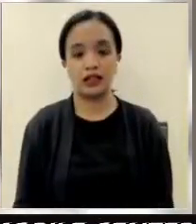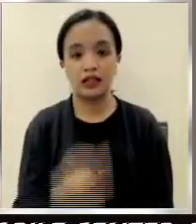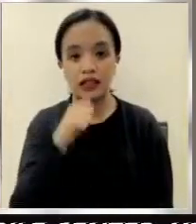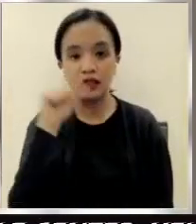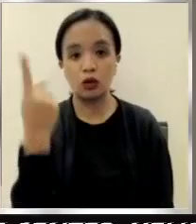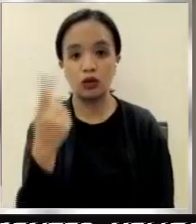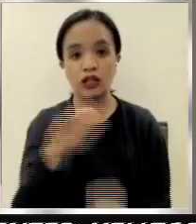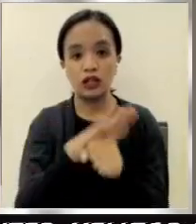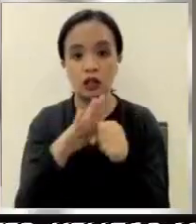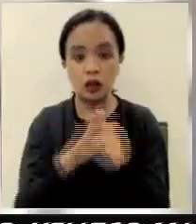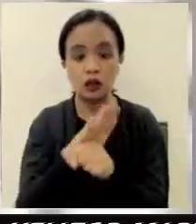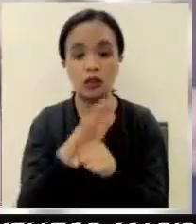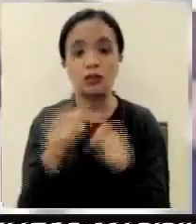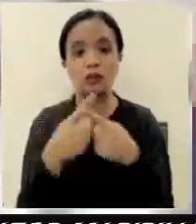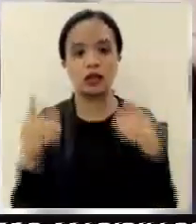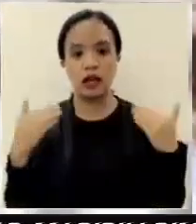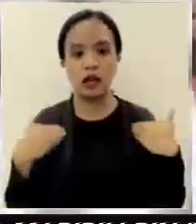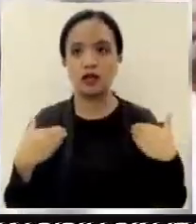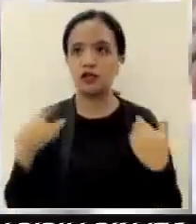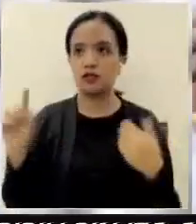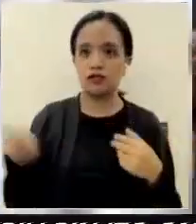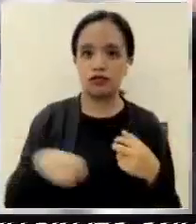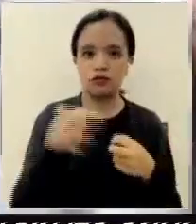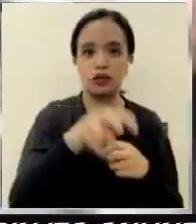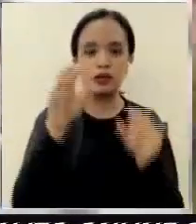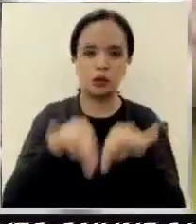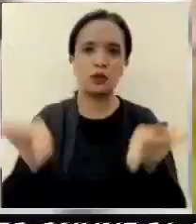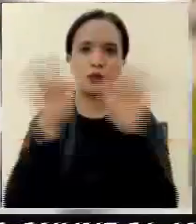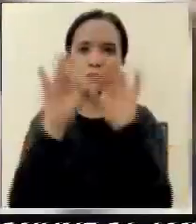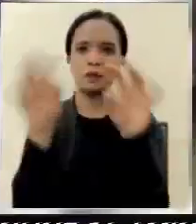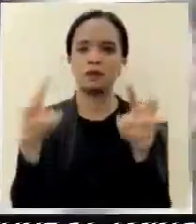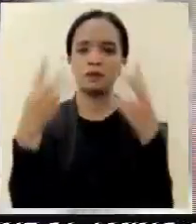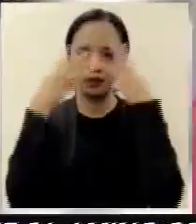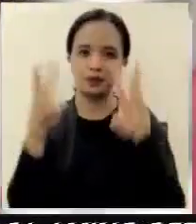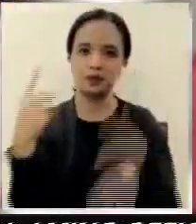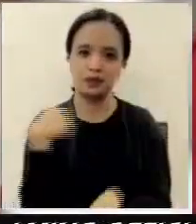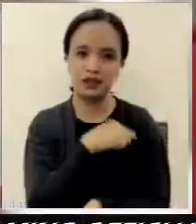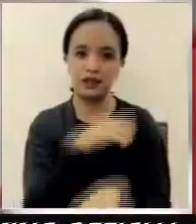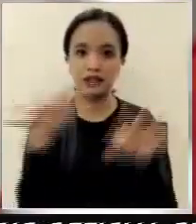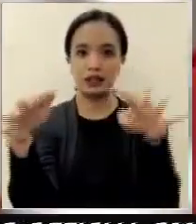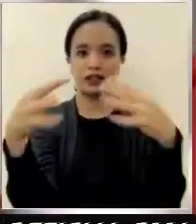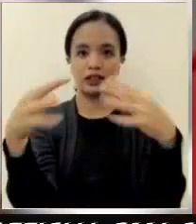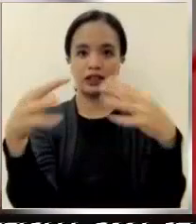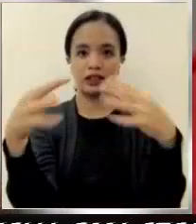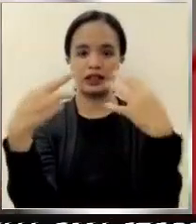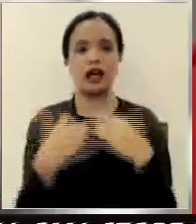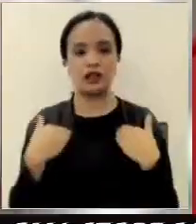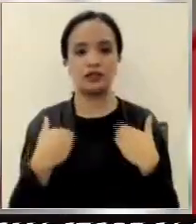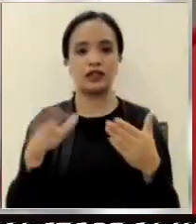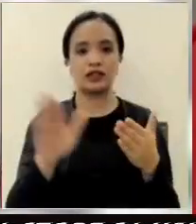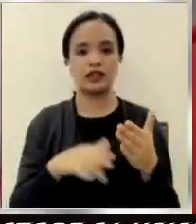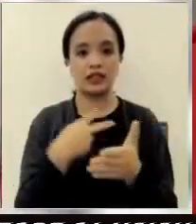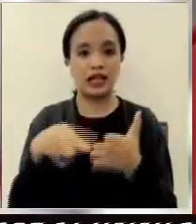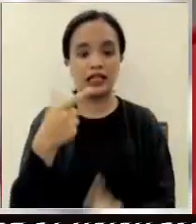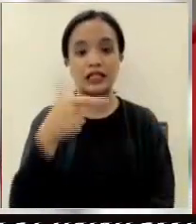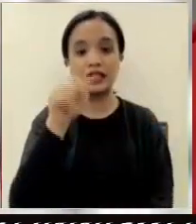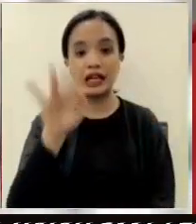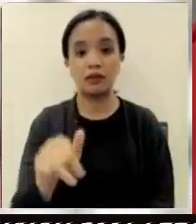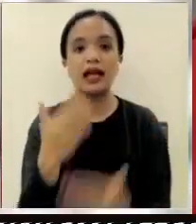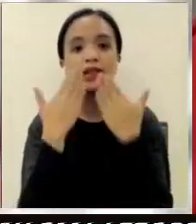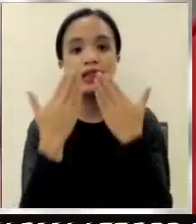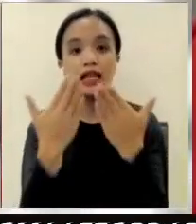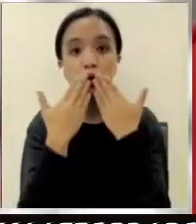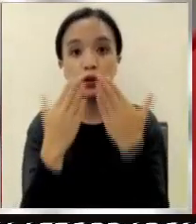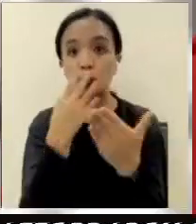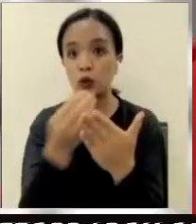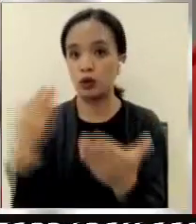pa po, di ba, para panoorin po kami. Song and dance naman ang hatid ni Gabby Concepcion. Maraming salamat sa mga dumating. Talaga naman nakikita namin yung